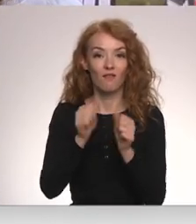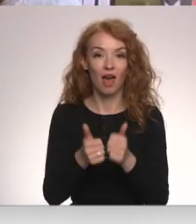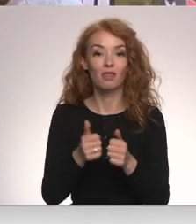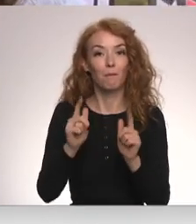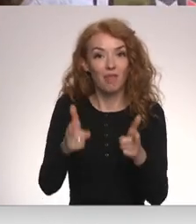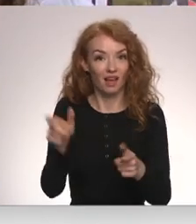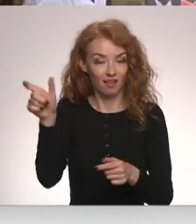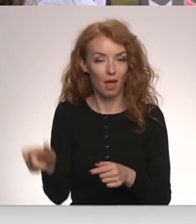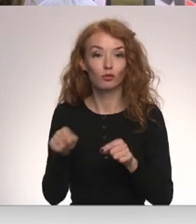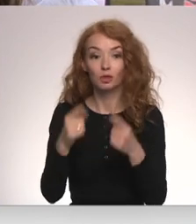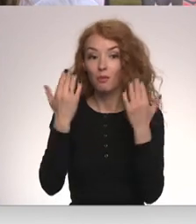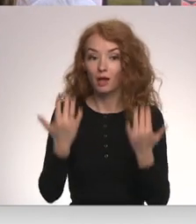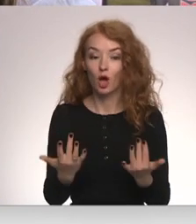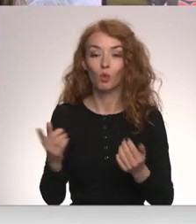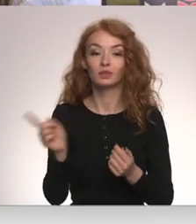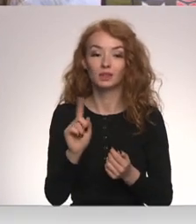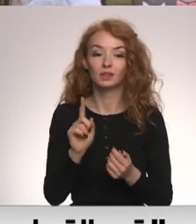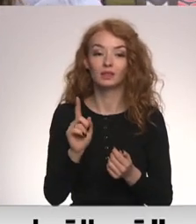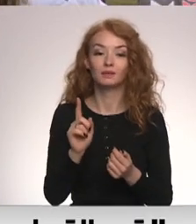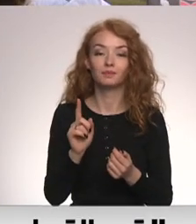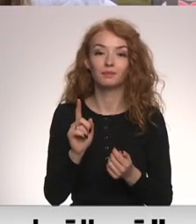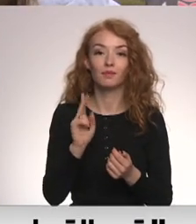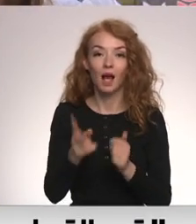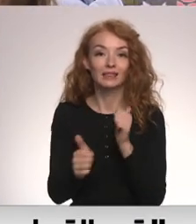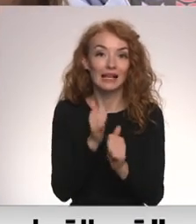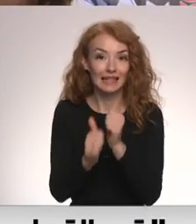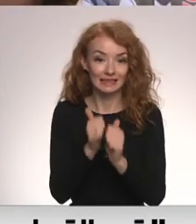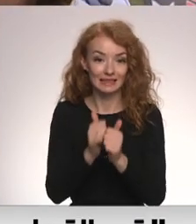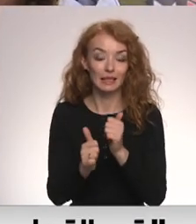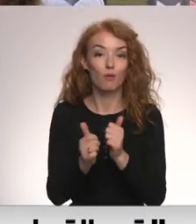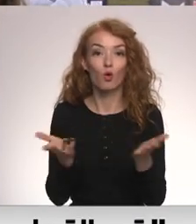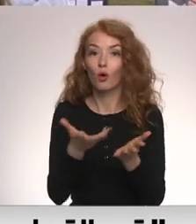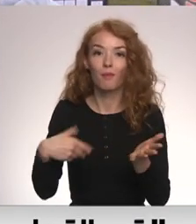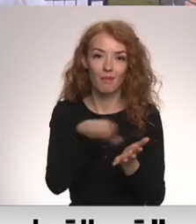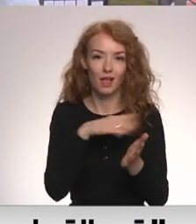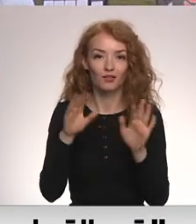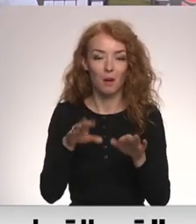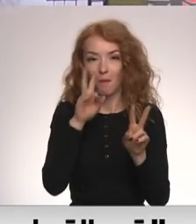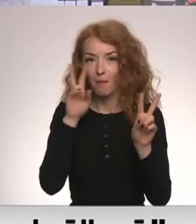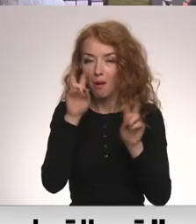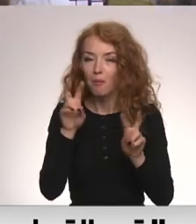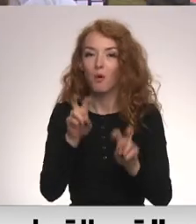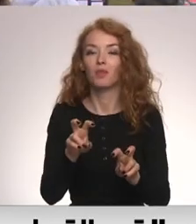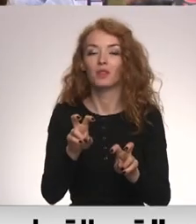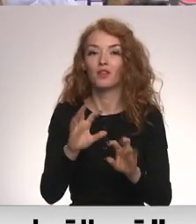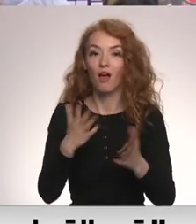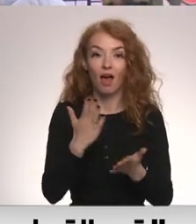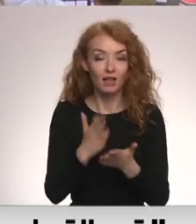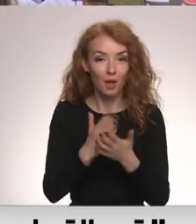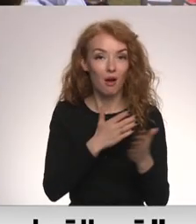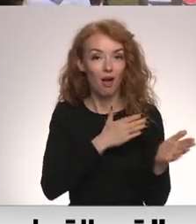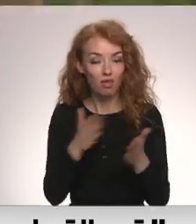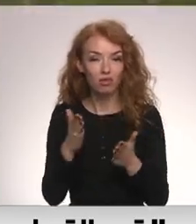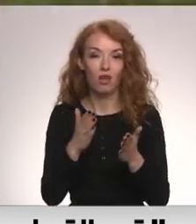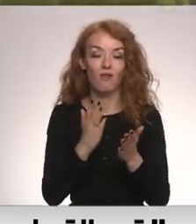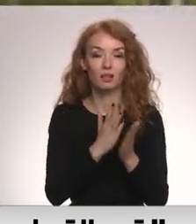ir tāds kā sava veidā sacensības, kur mēs varam pārbaudīt, cik esam gatavojušies, cik